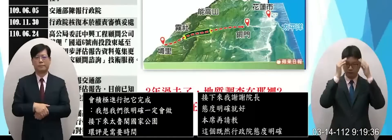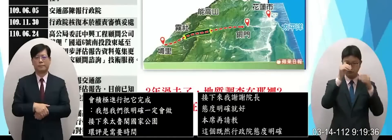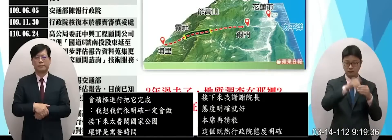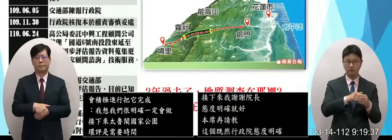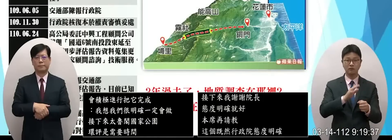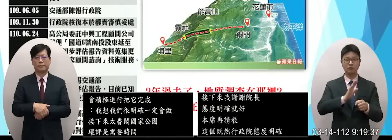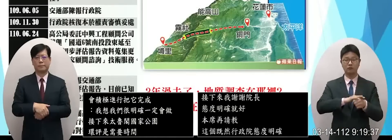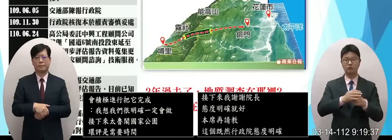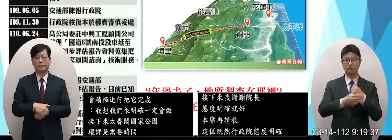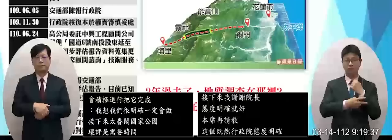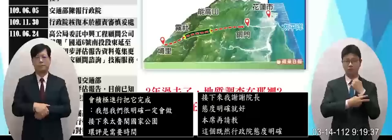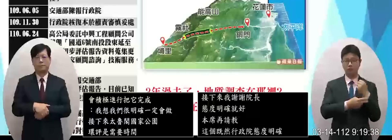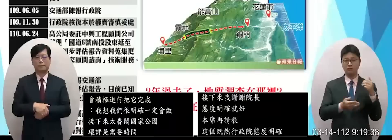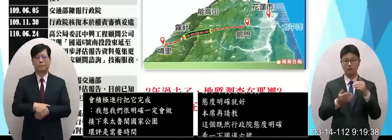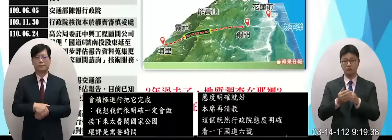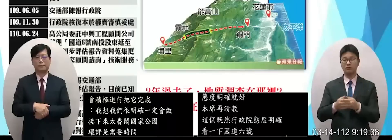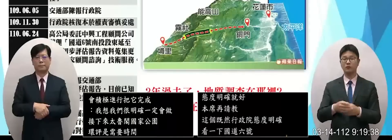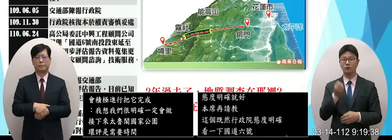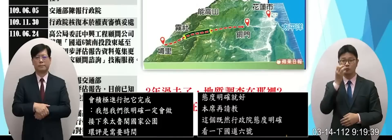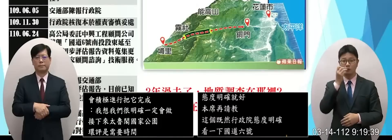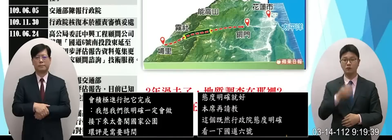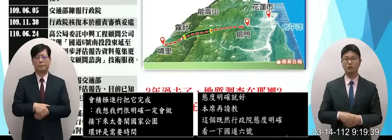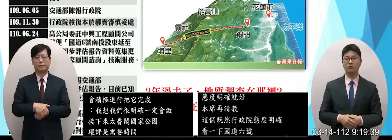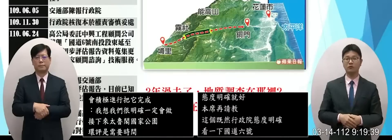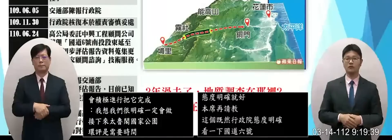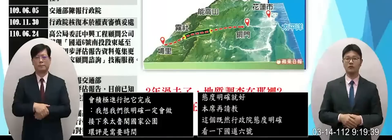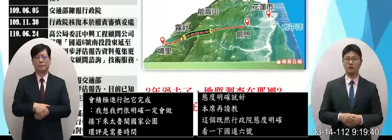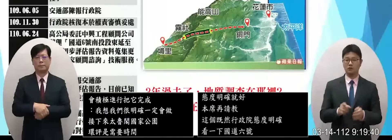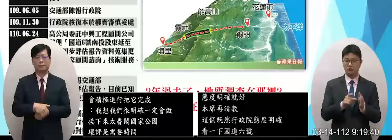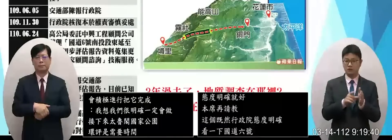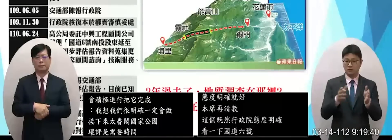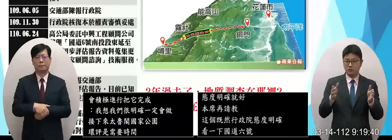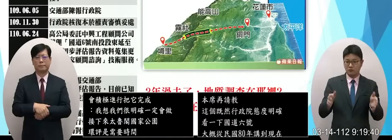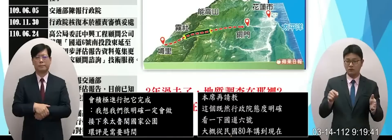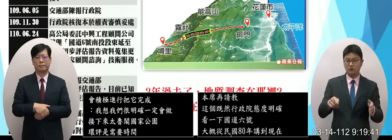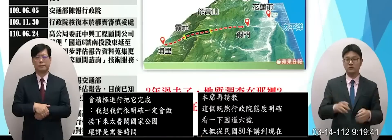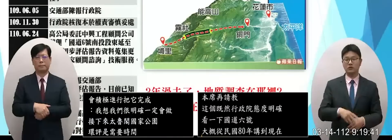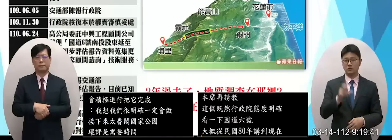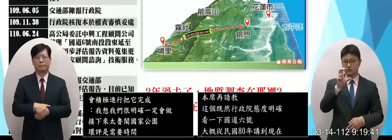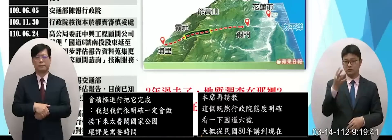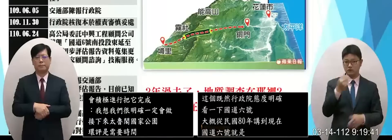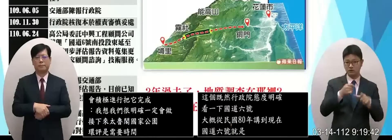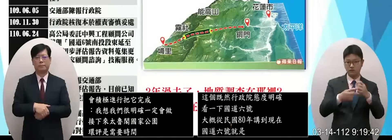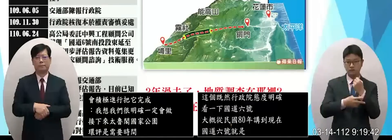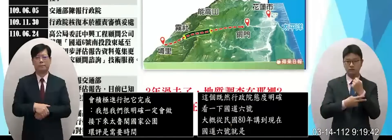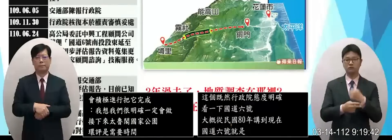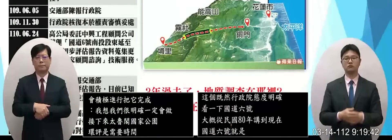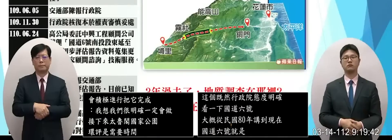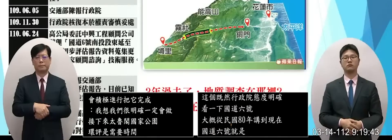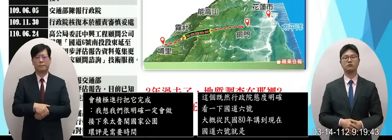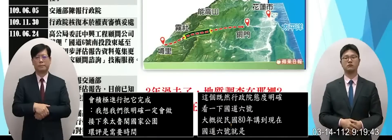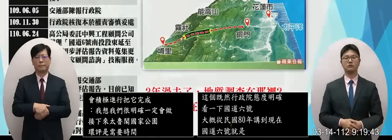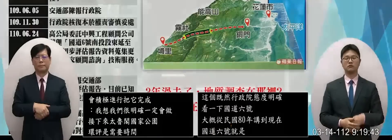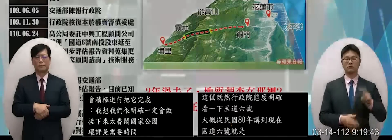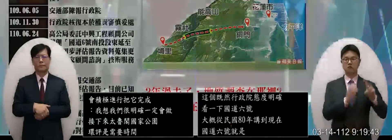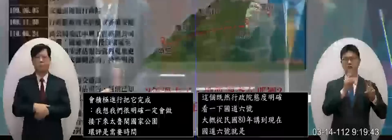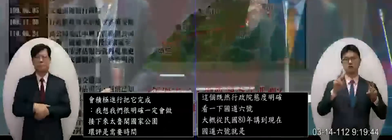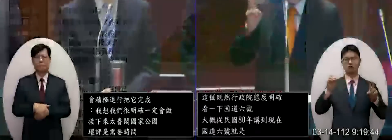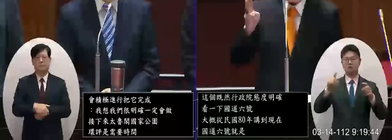埔里到花莲同盟段，短短70几公里，从